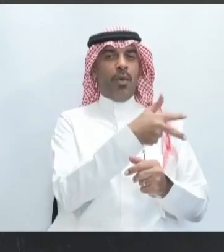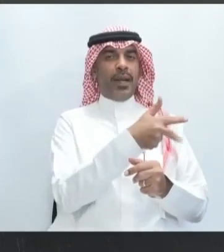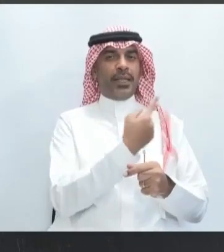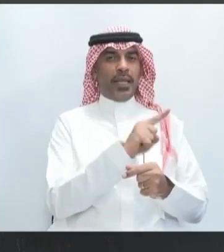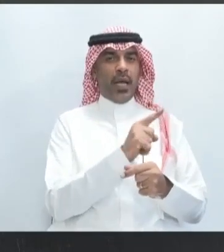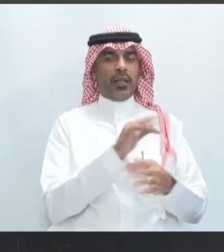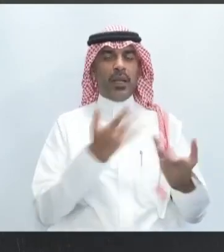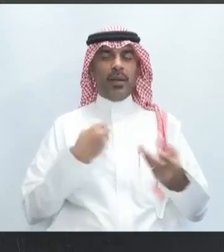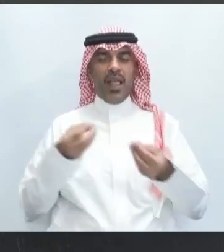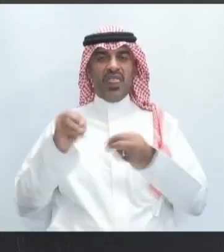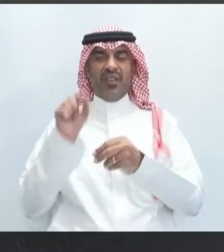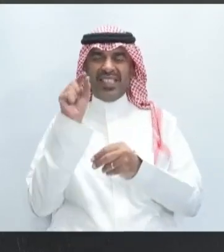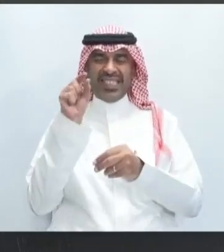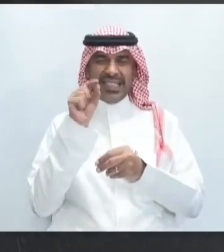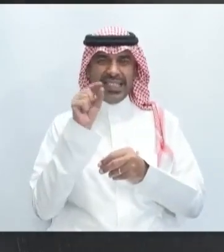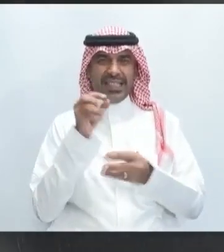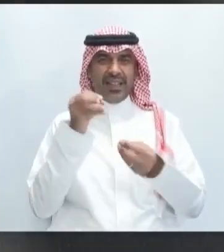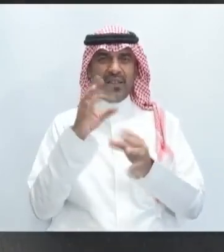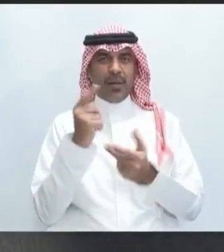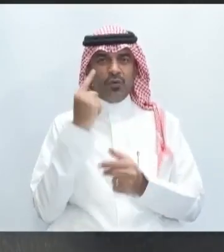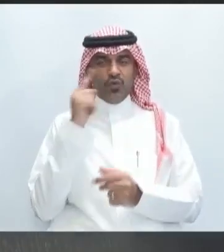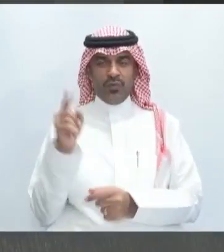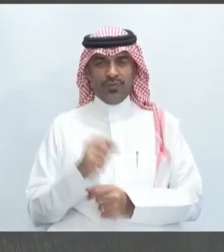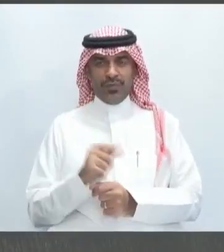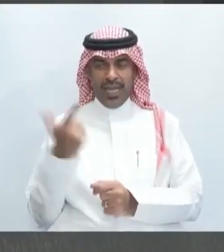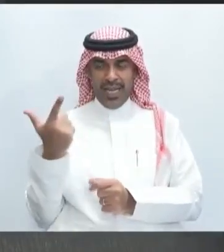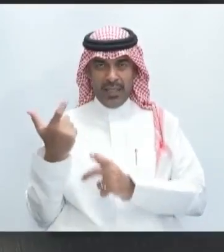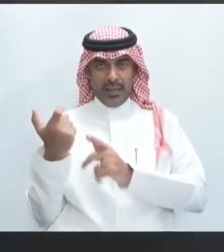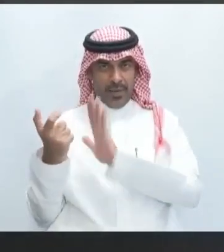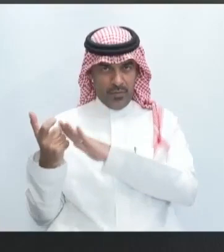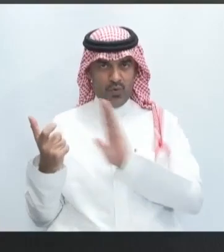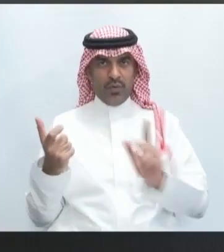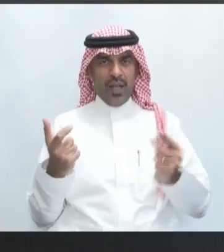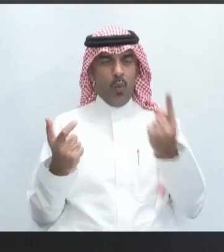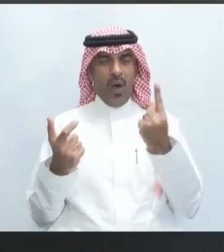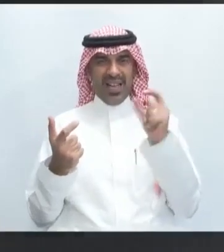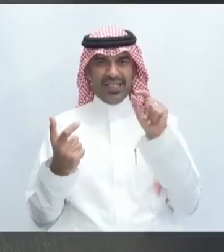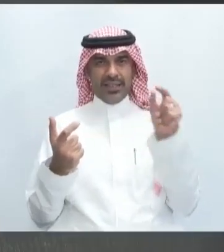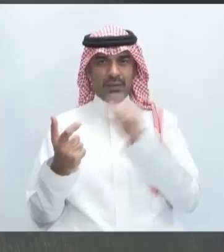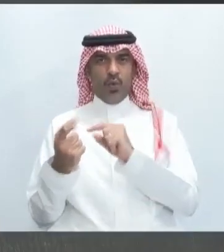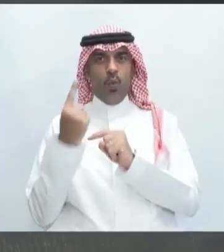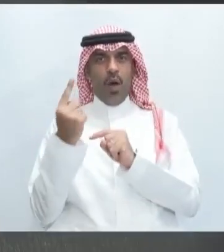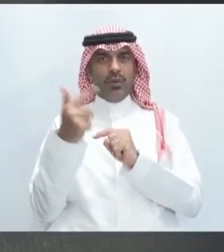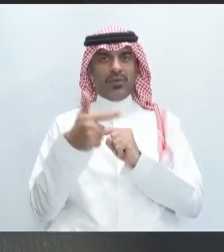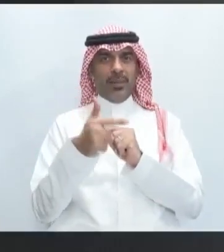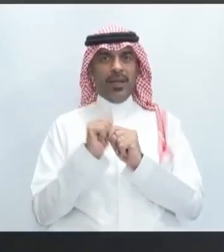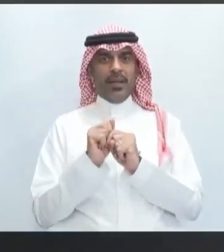نصل اربعه وثمانون اذا نبدا نضيفها مكعب مكعب الان 71